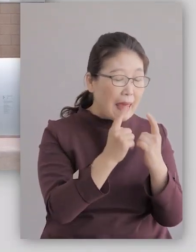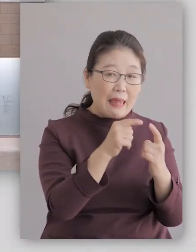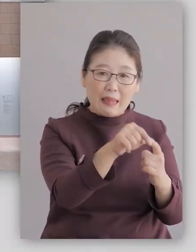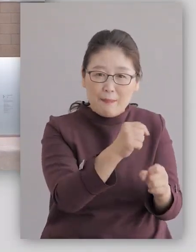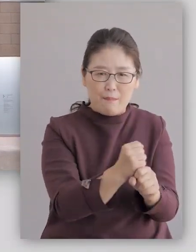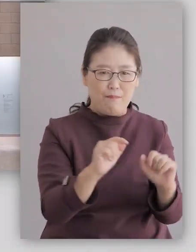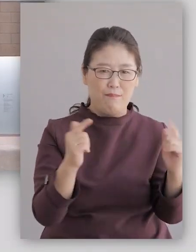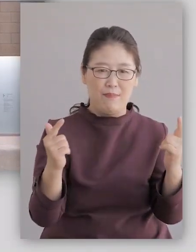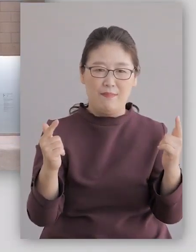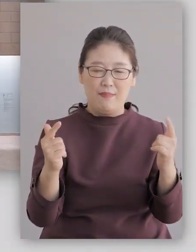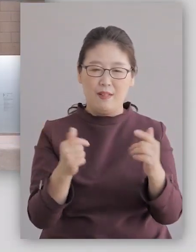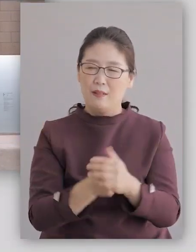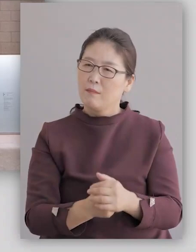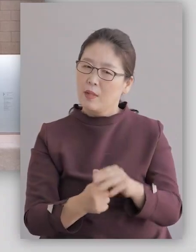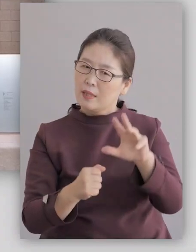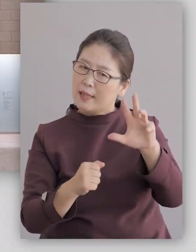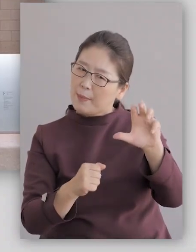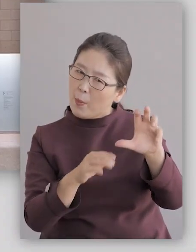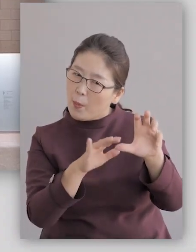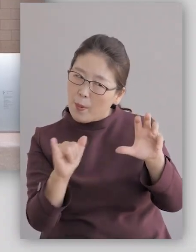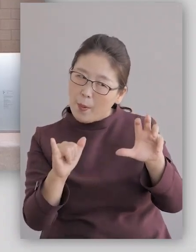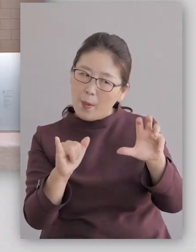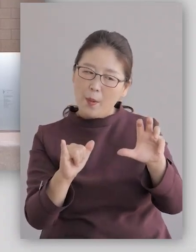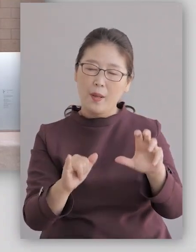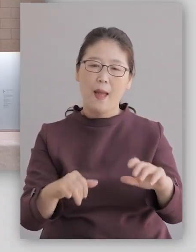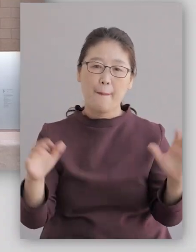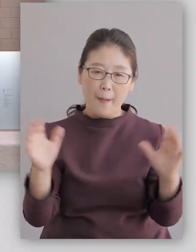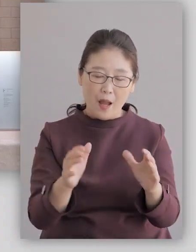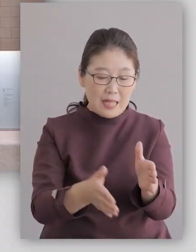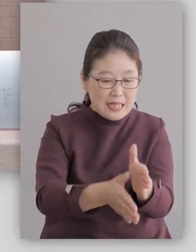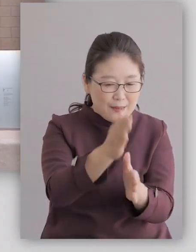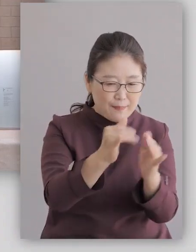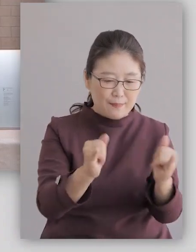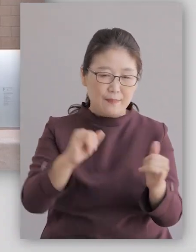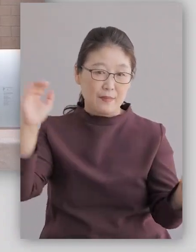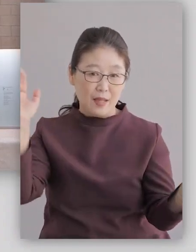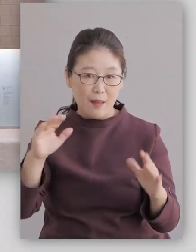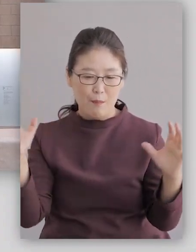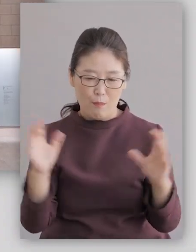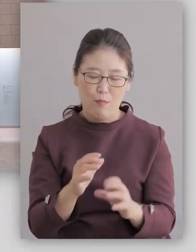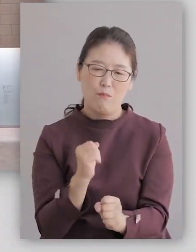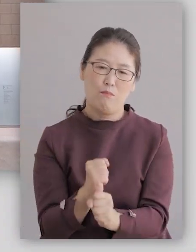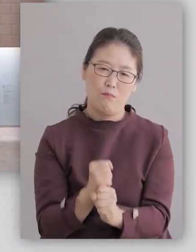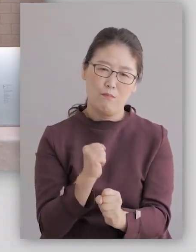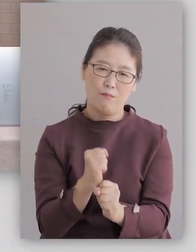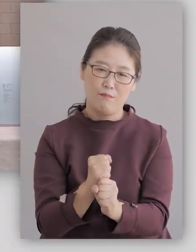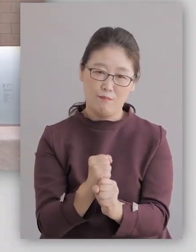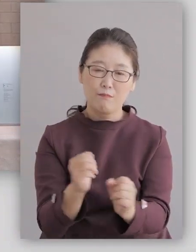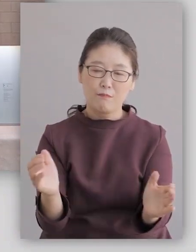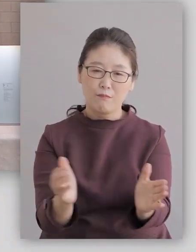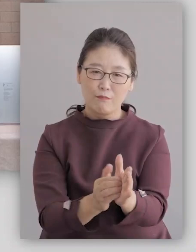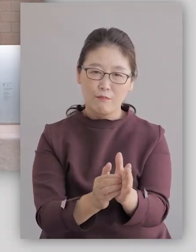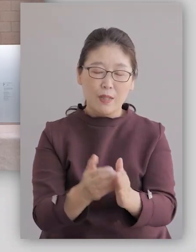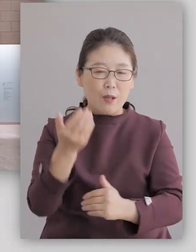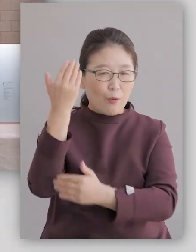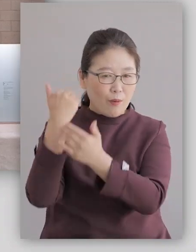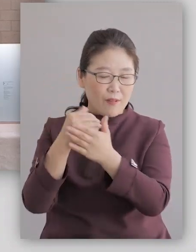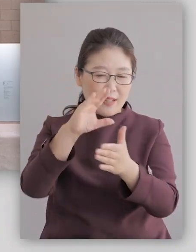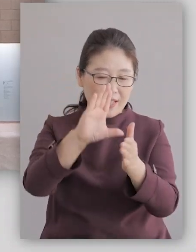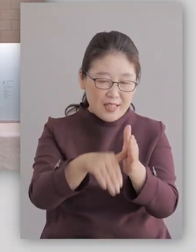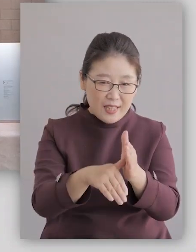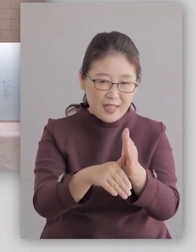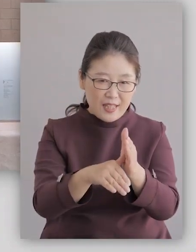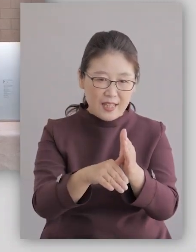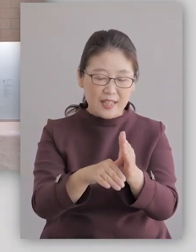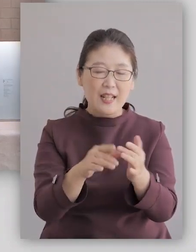아니라 35인의 시민 학생들이 같이 만든 것처럼 그 시대를 함께 살아갔던 모든